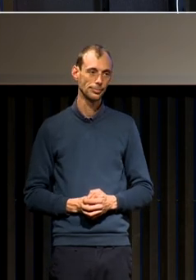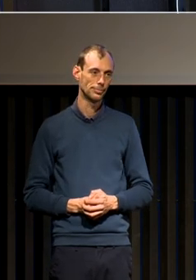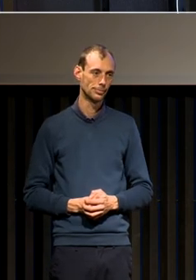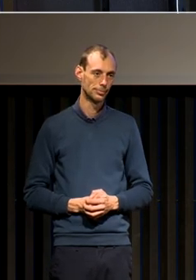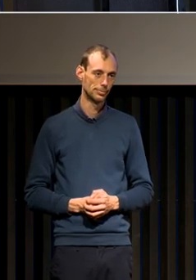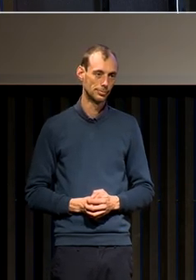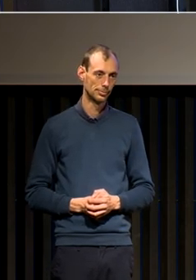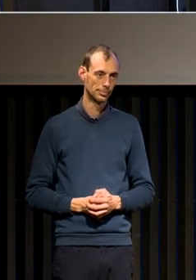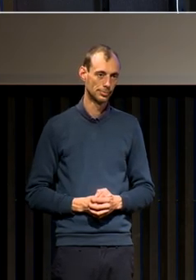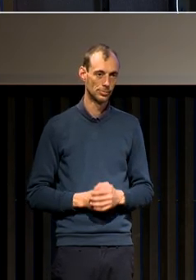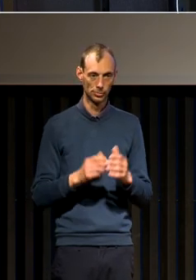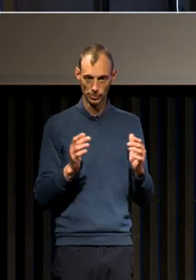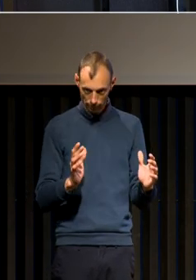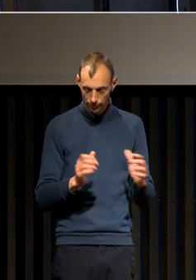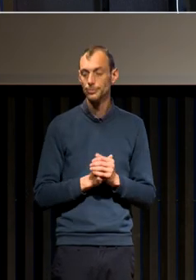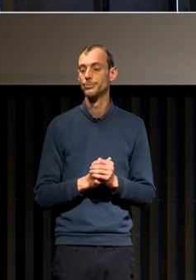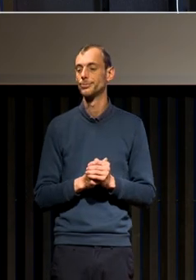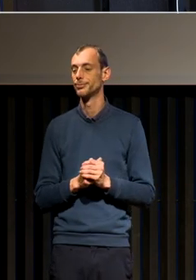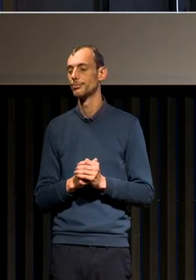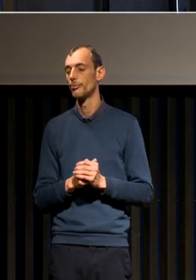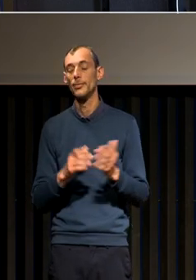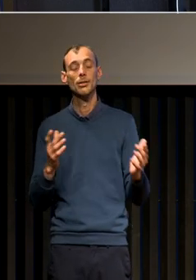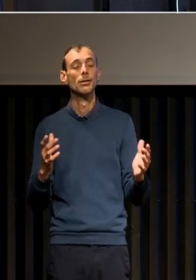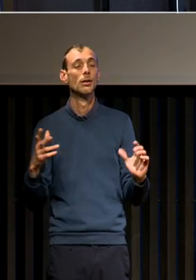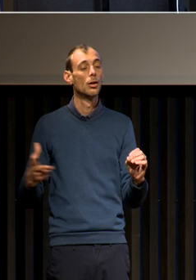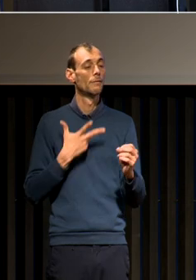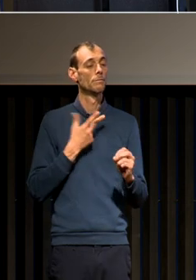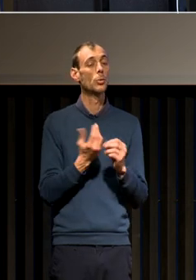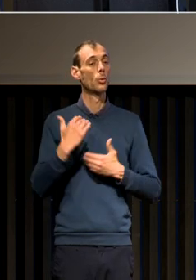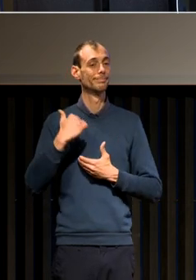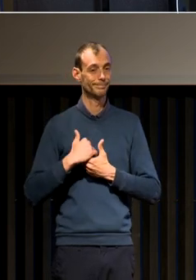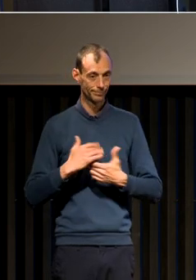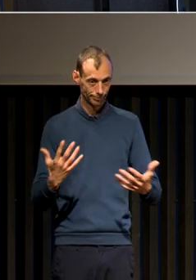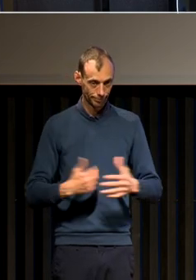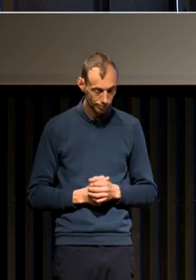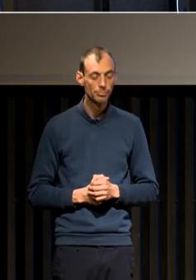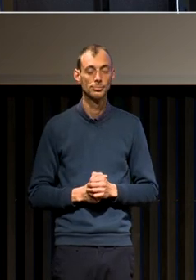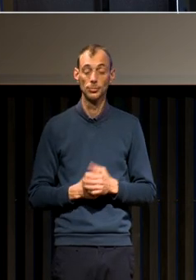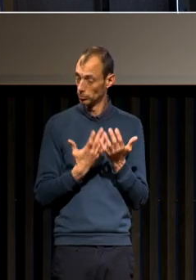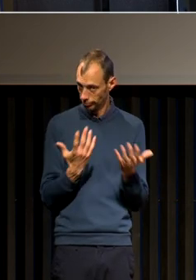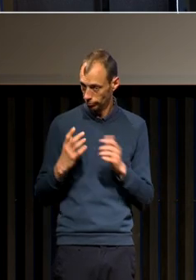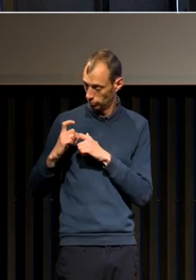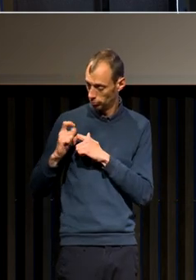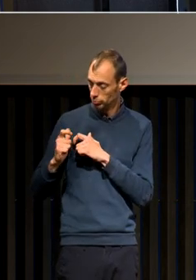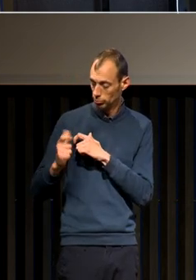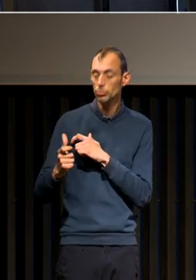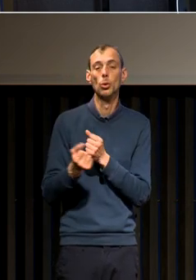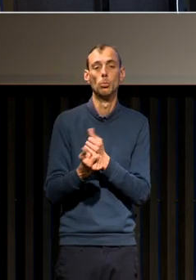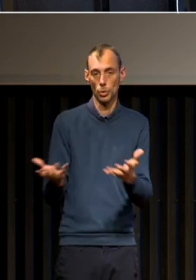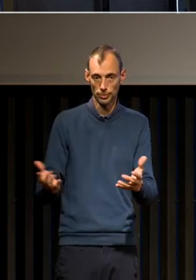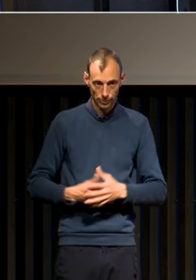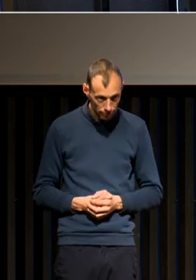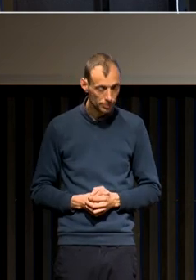La fécondation in vitro. La fécondation in vitro se déroule en plusieurs étapes. Première étape,